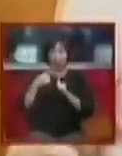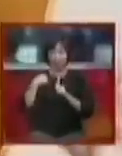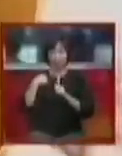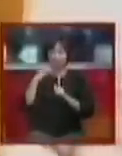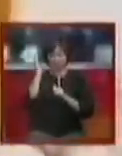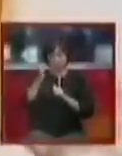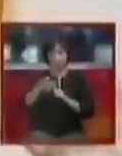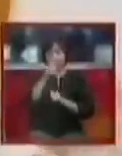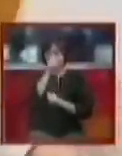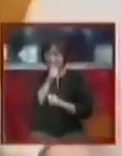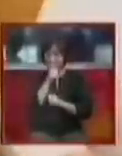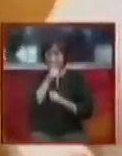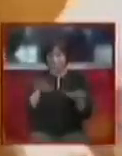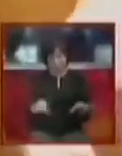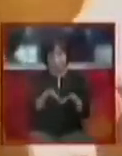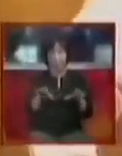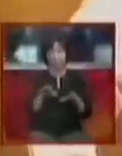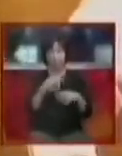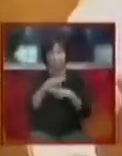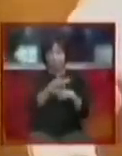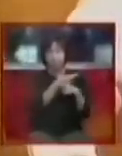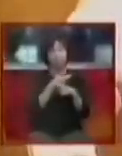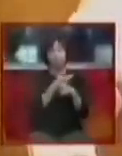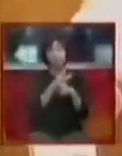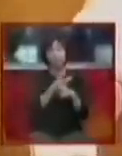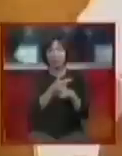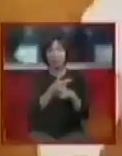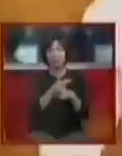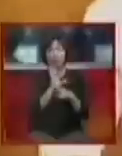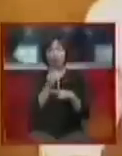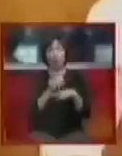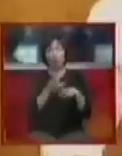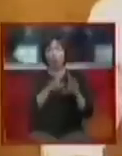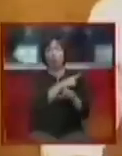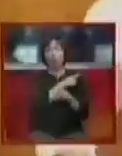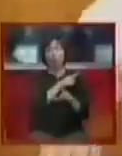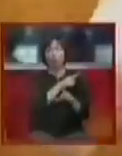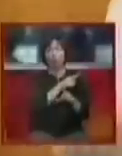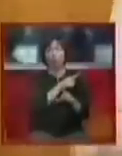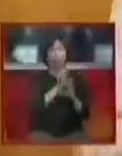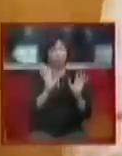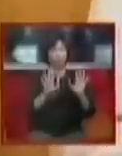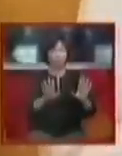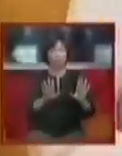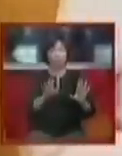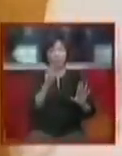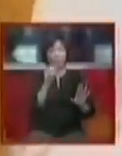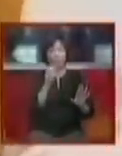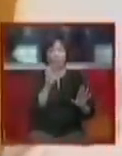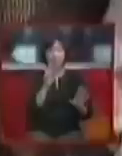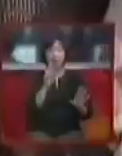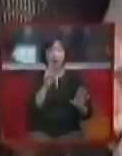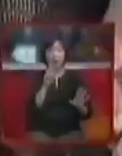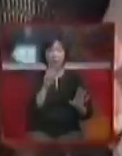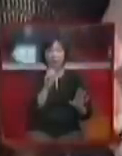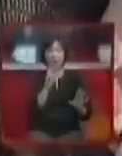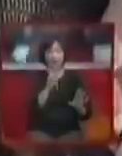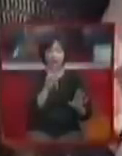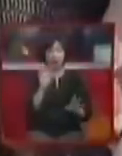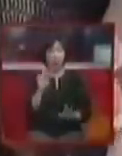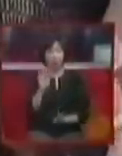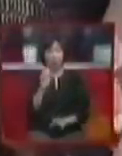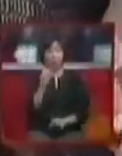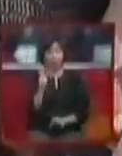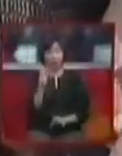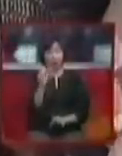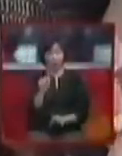Maging mga problema at anomalyan, lumapag din. Nagbitiw na po ng salita si Secretary Mar Rojas. Bago tayo